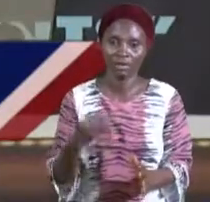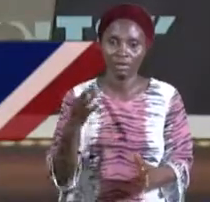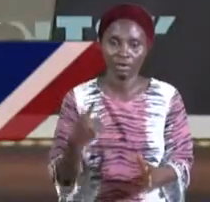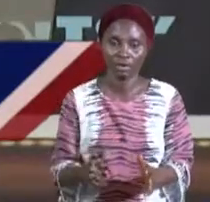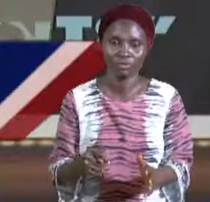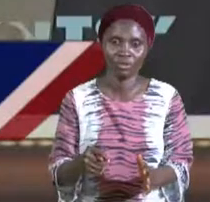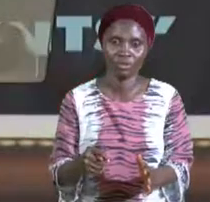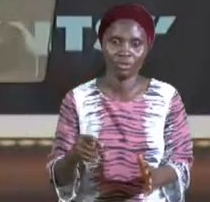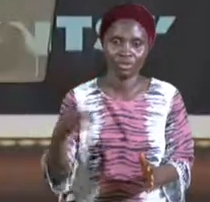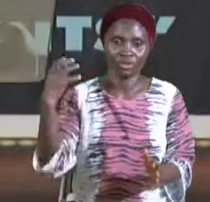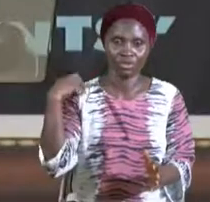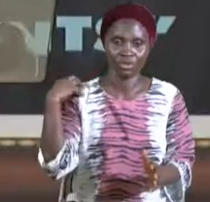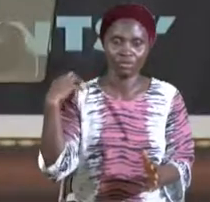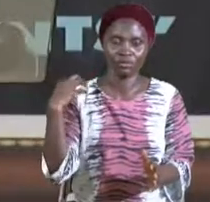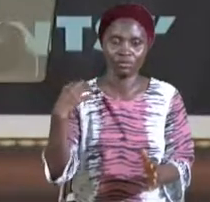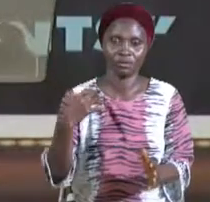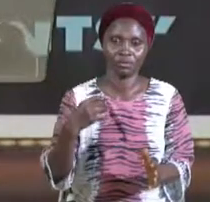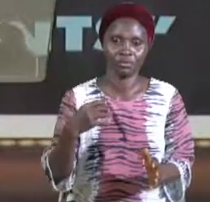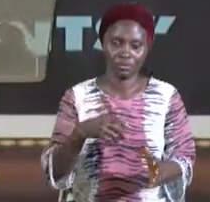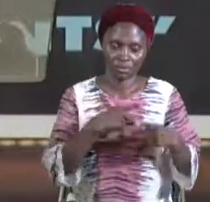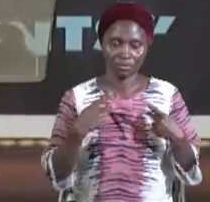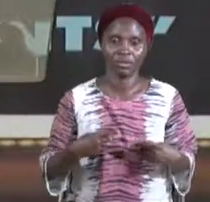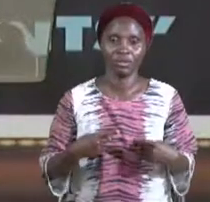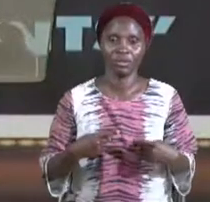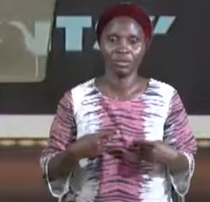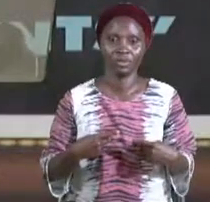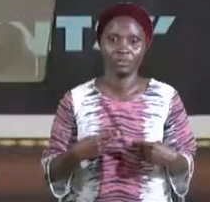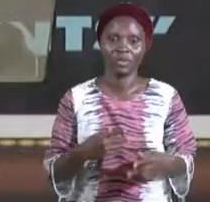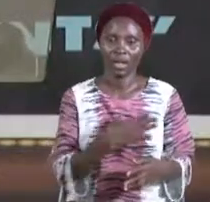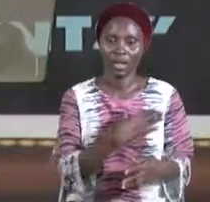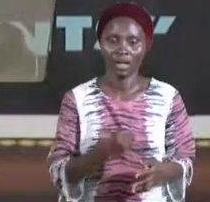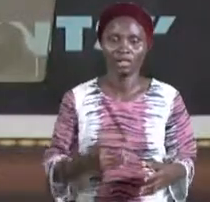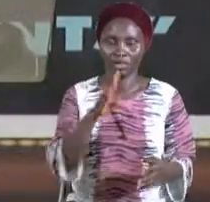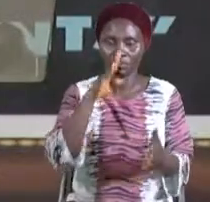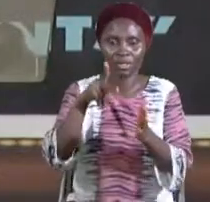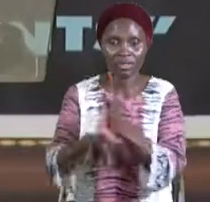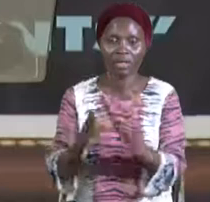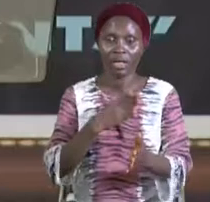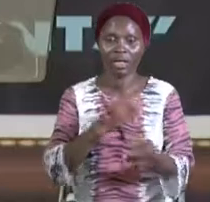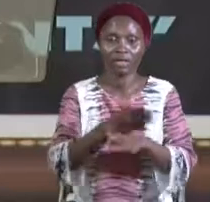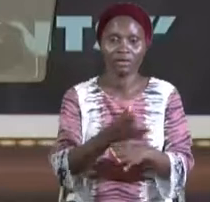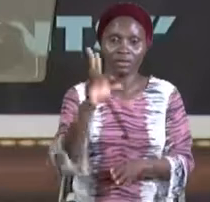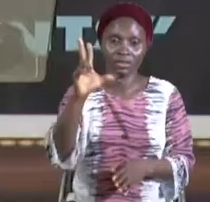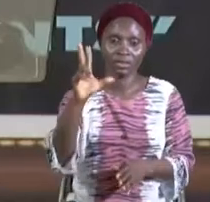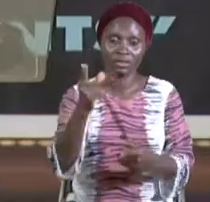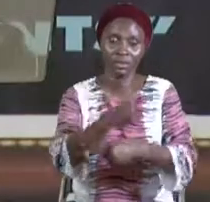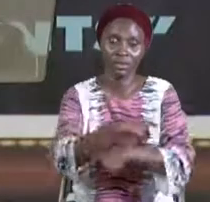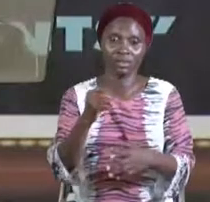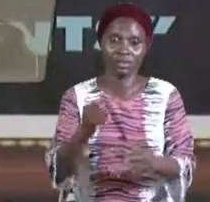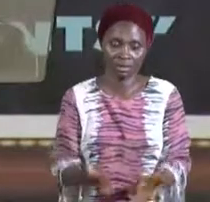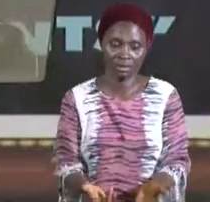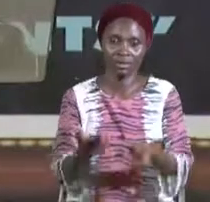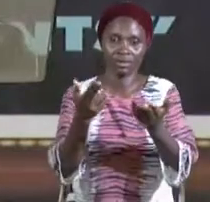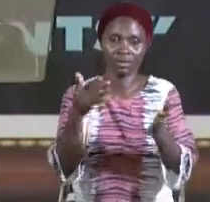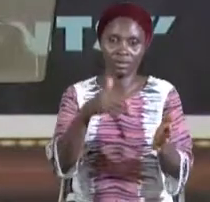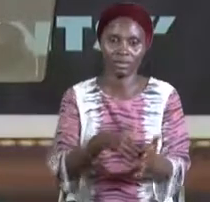sacrificateurs et par les scribes, qu'il fût mis à mort et qu'il ressuscita 3 jours après.